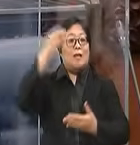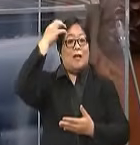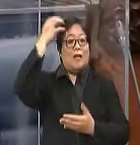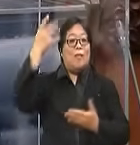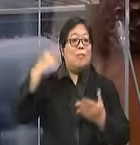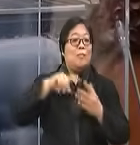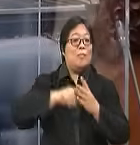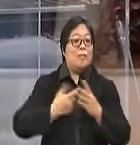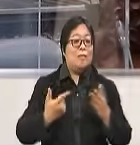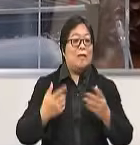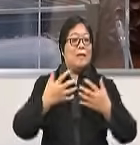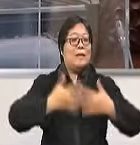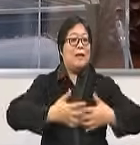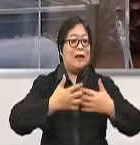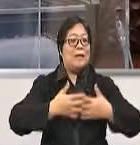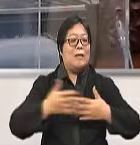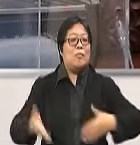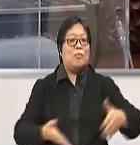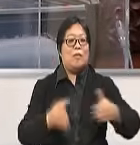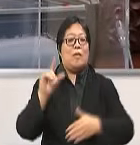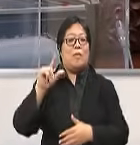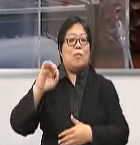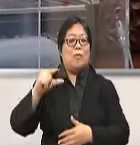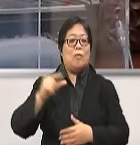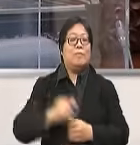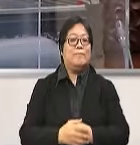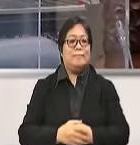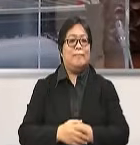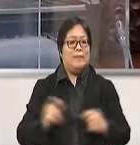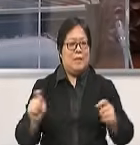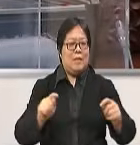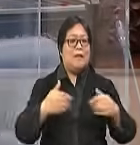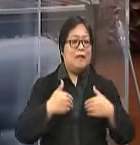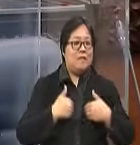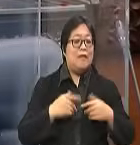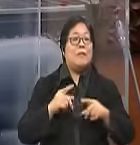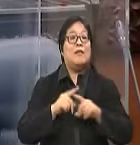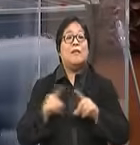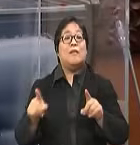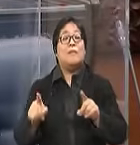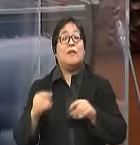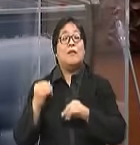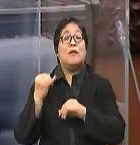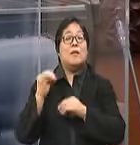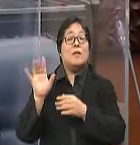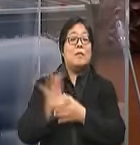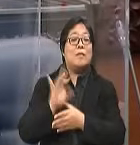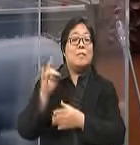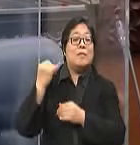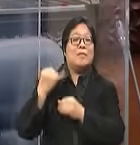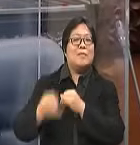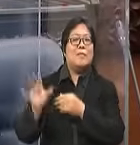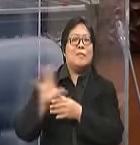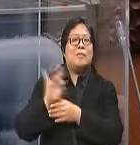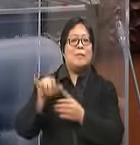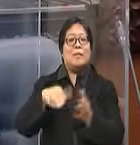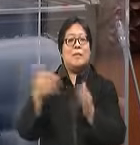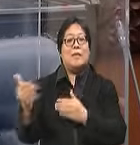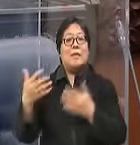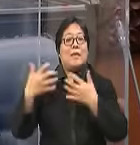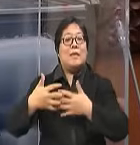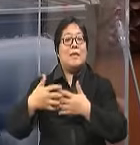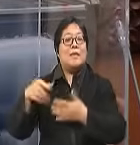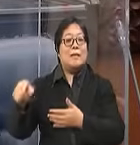berpuncak pada kilang sungai-sungai Gong Tidak akan diambil tapi akhir ogress saat lagi